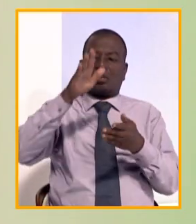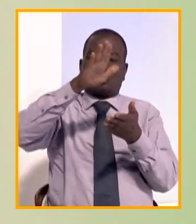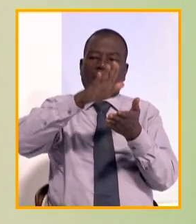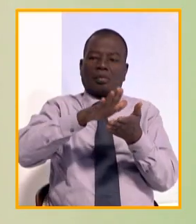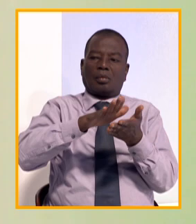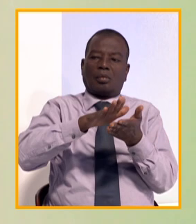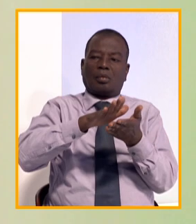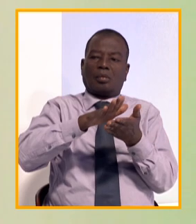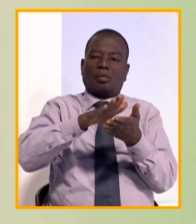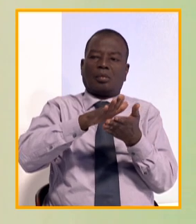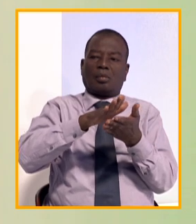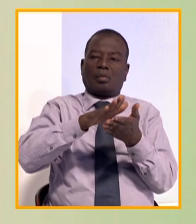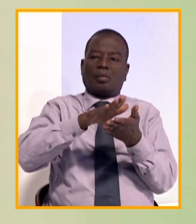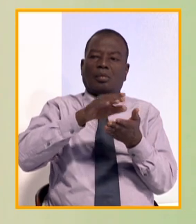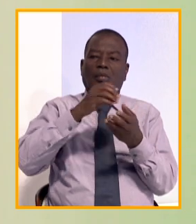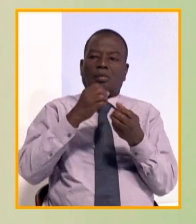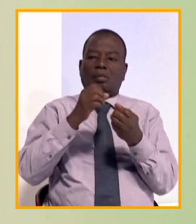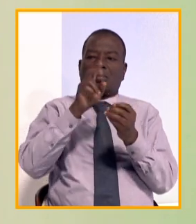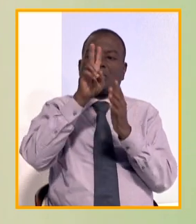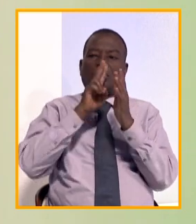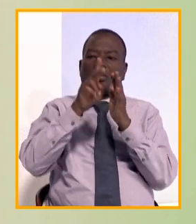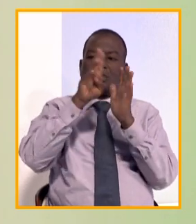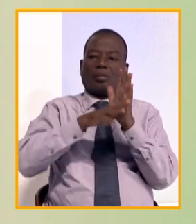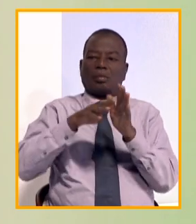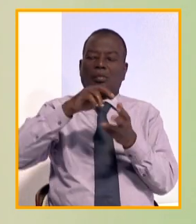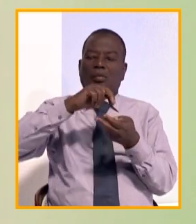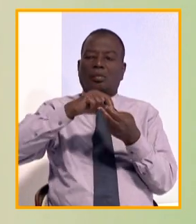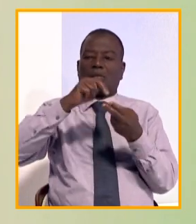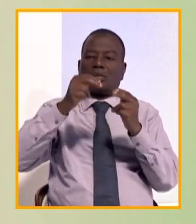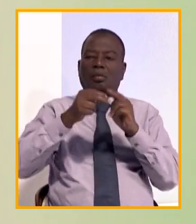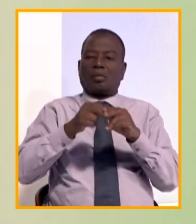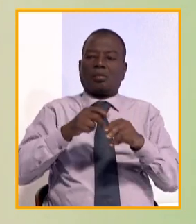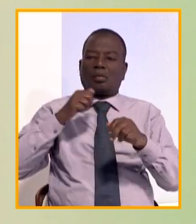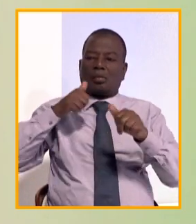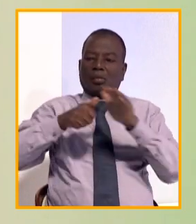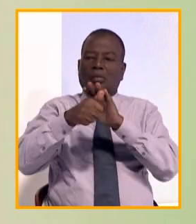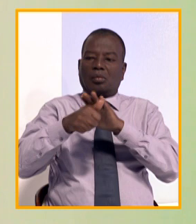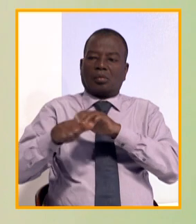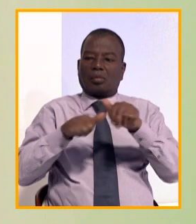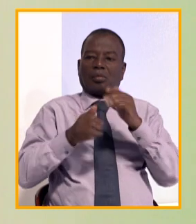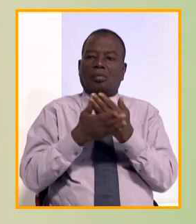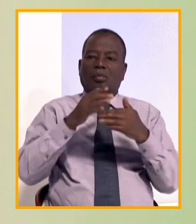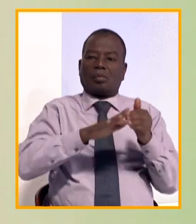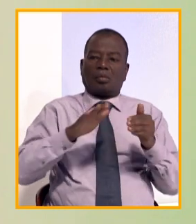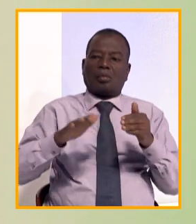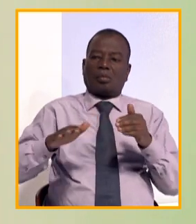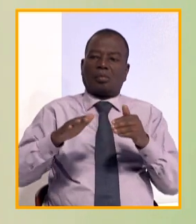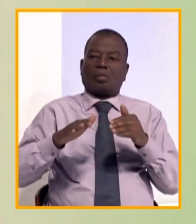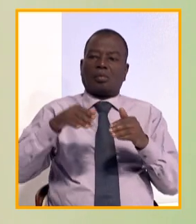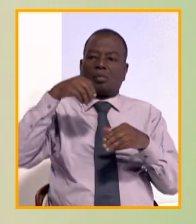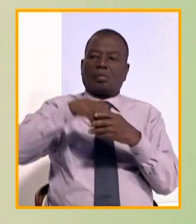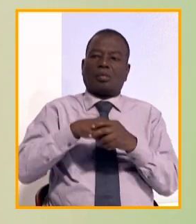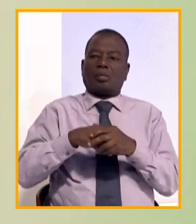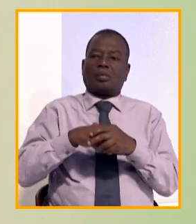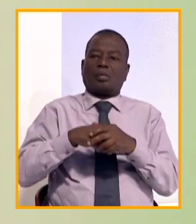réduire de façon significative le nombre d'agressions commises par ces enfants, notamment dans